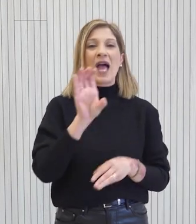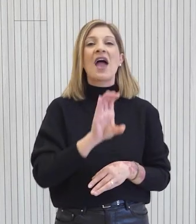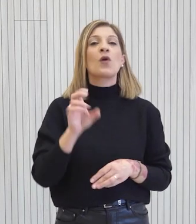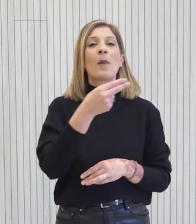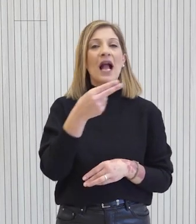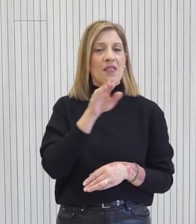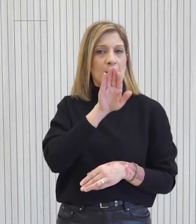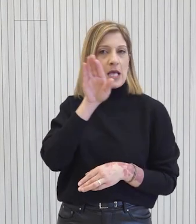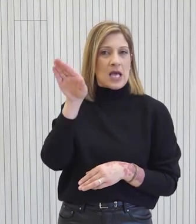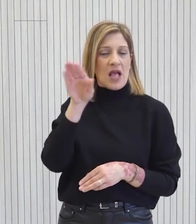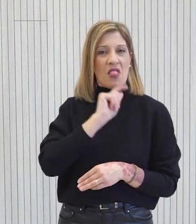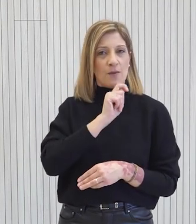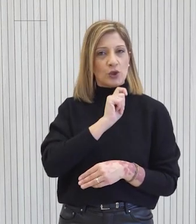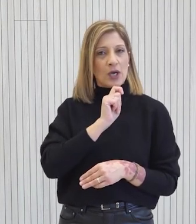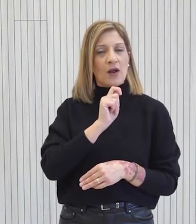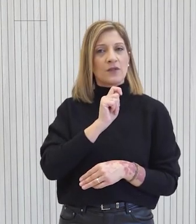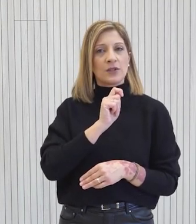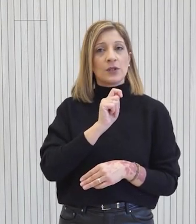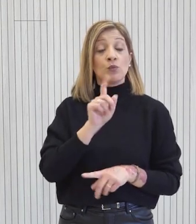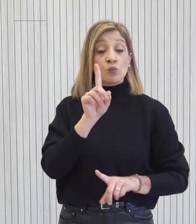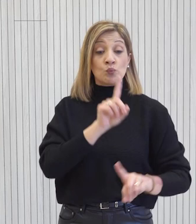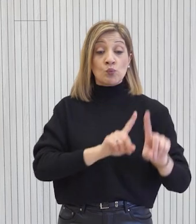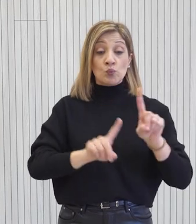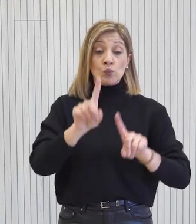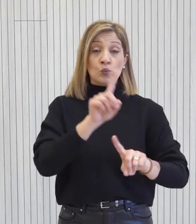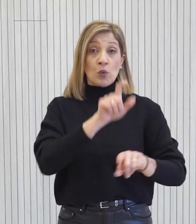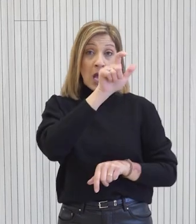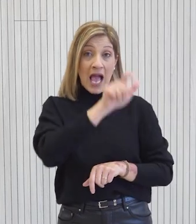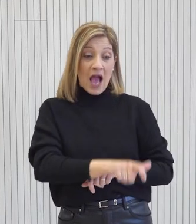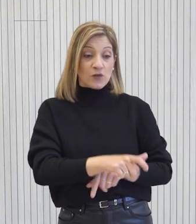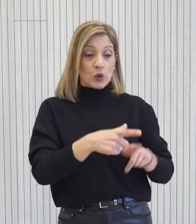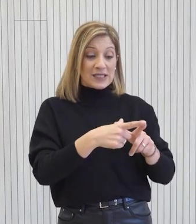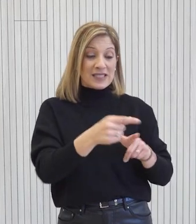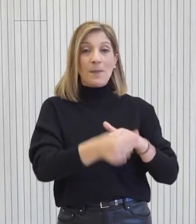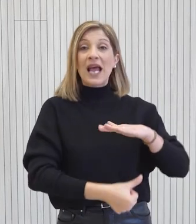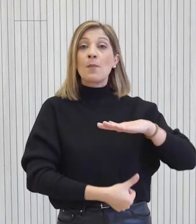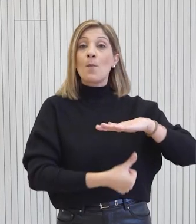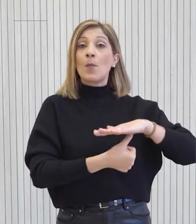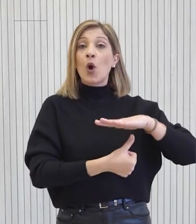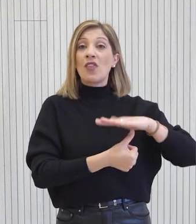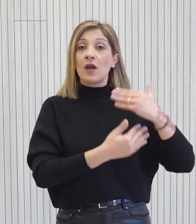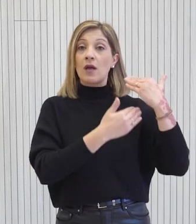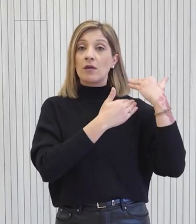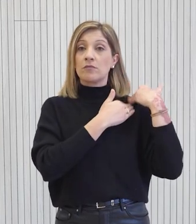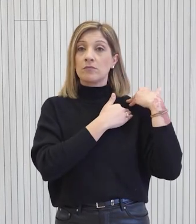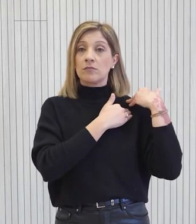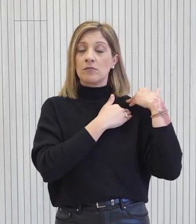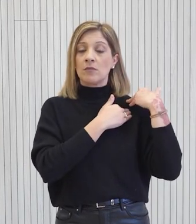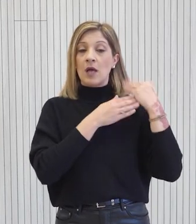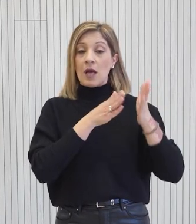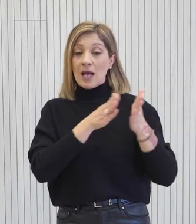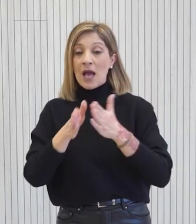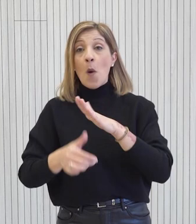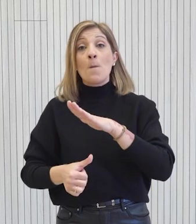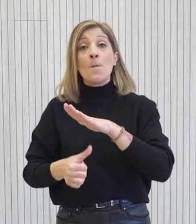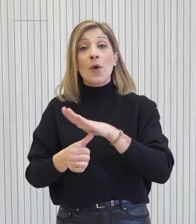Για να προπάει κάθε θέμα. Αυτός που θα ηγηθεί της Κυπριακής Προεδρίας, αν το Πρόεδρος της Δημοκρατίας έχει